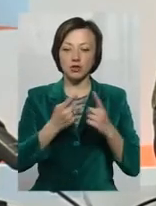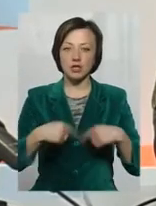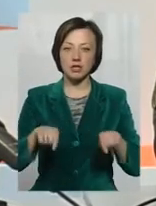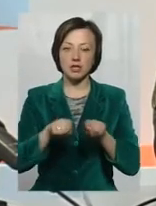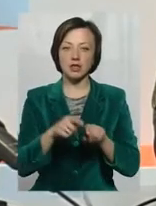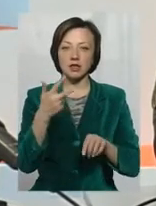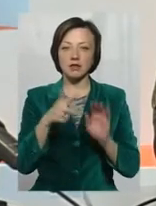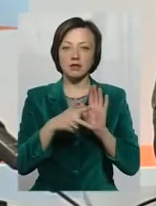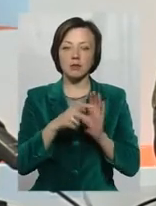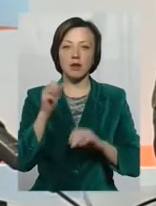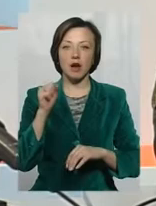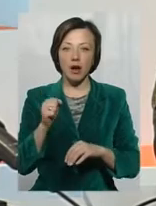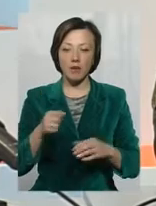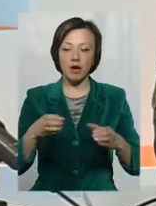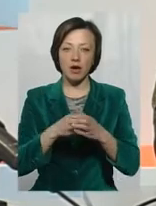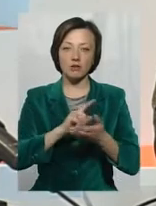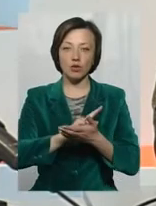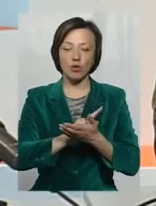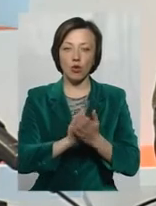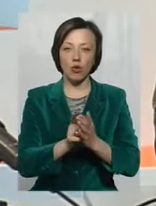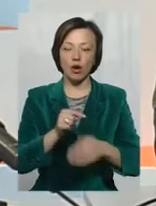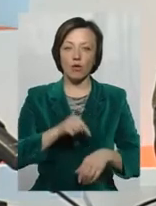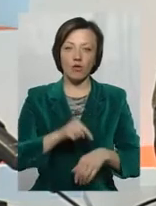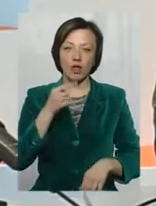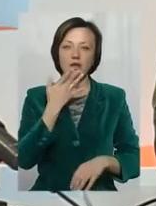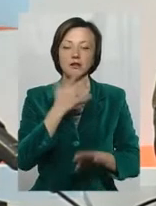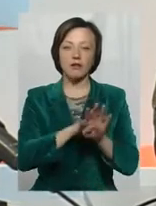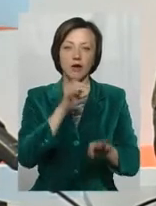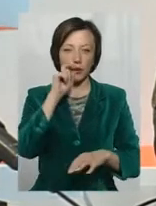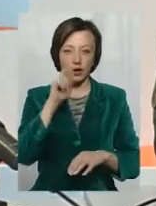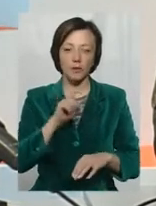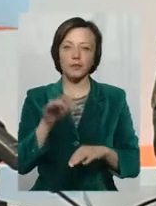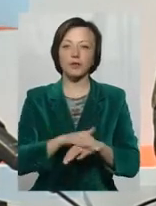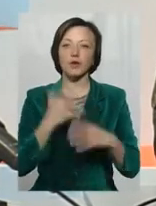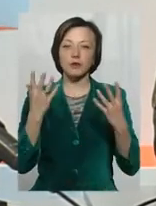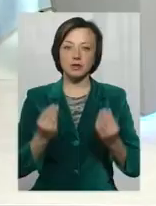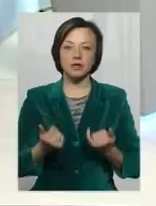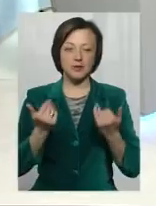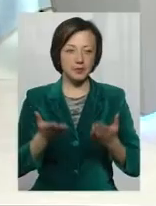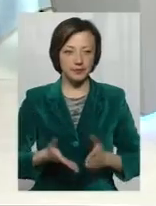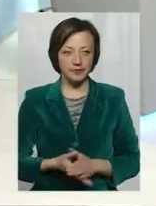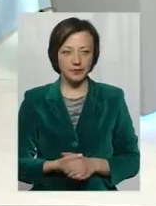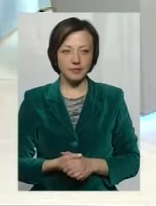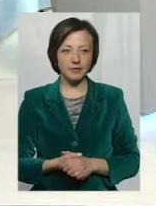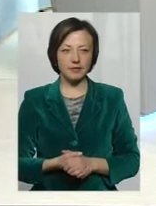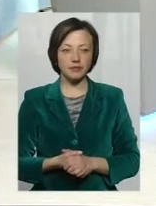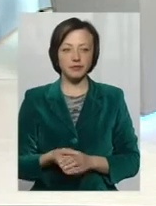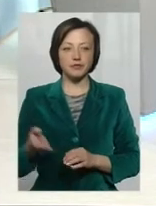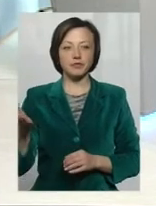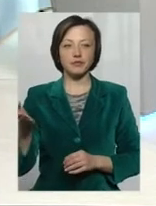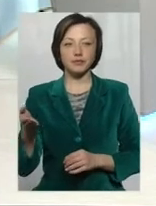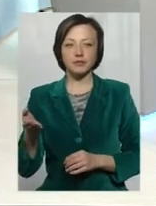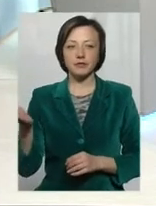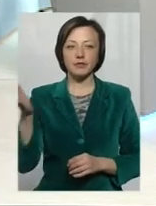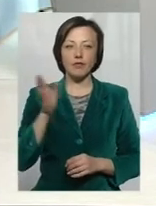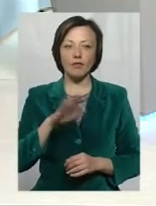бригади швидкого реагування місто Гостомель Національної гвардії України. Доброго дня. Добрий день. Давайте для наших